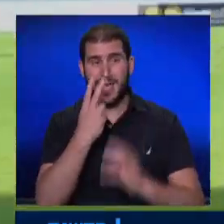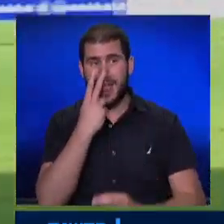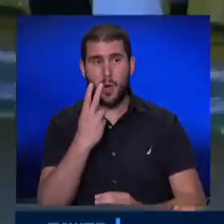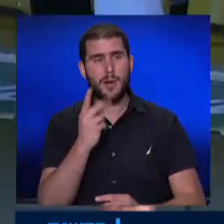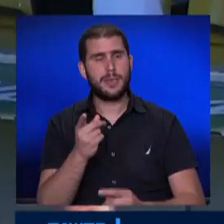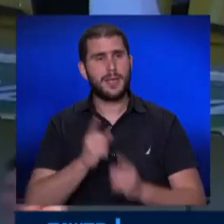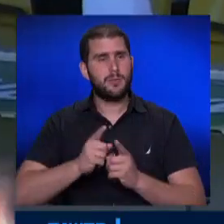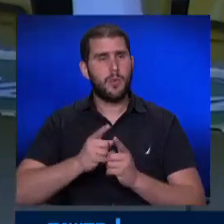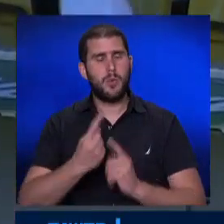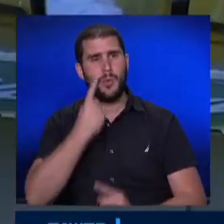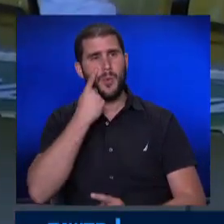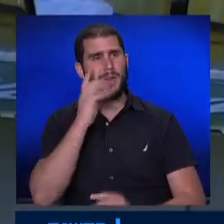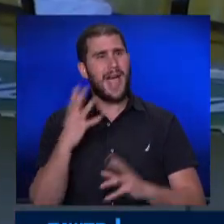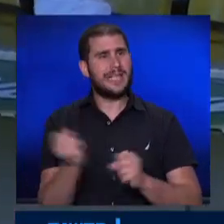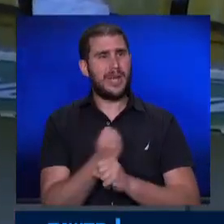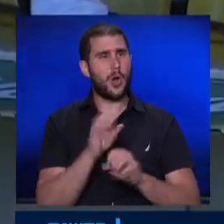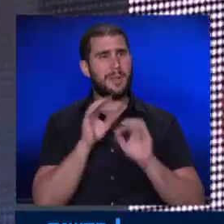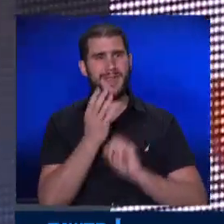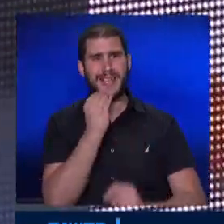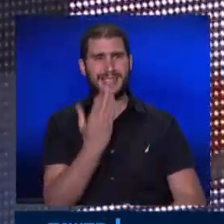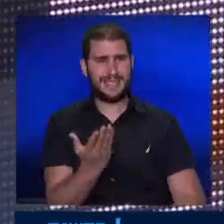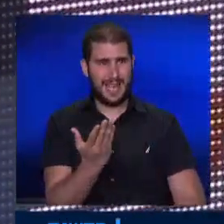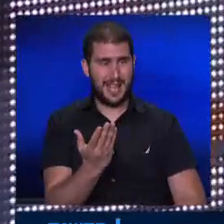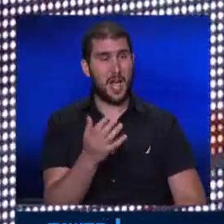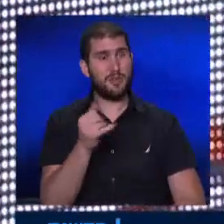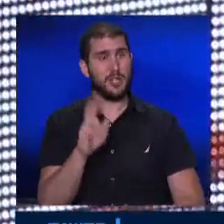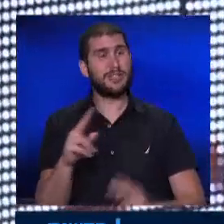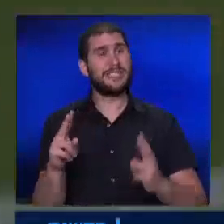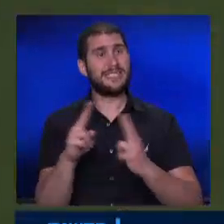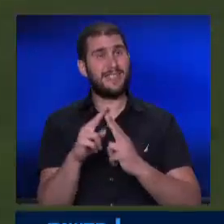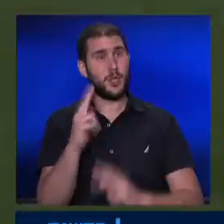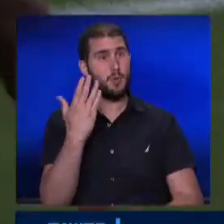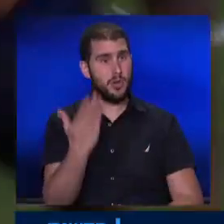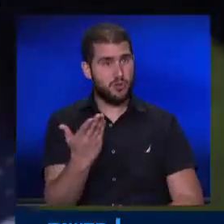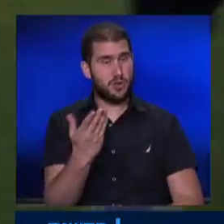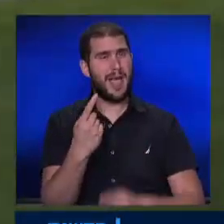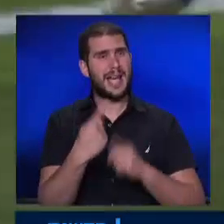כאלה הצגות וכאלה הצלחות מנבחרת ישראל. כעת יש את צרפת ביום